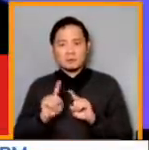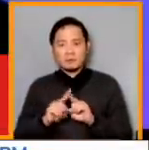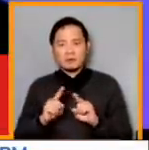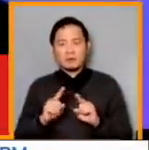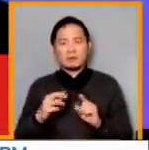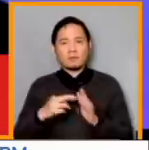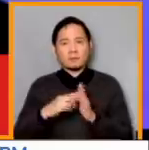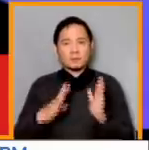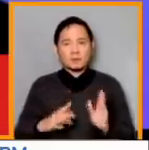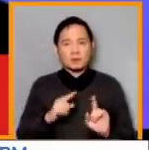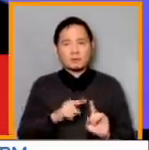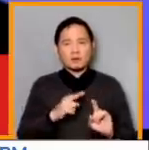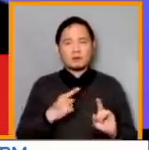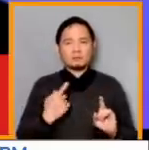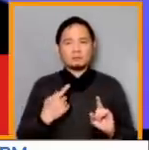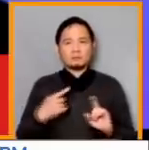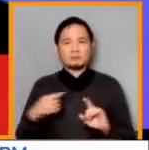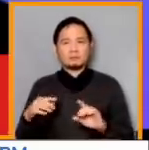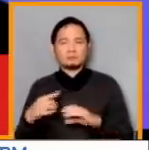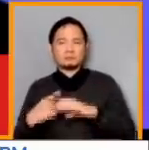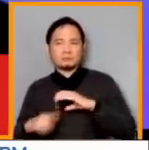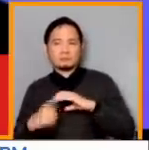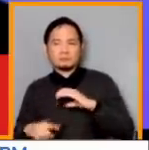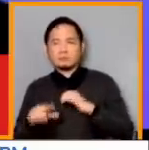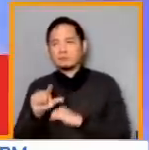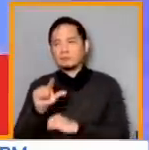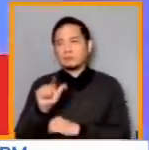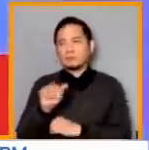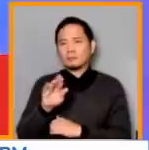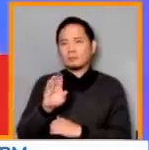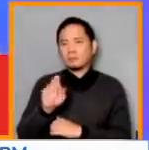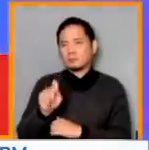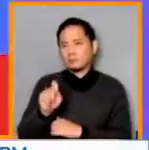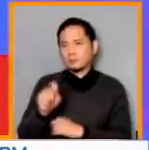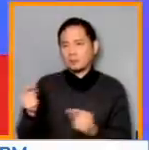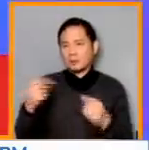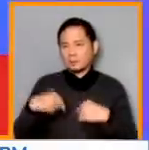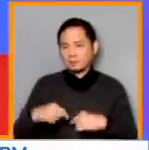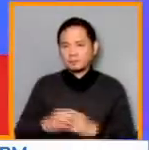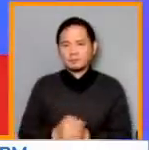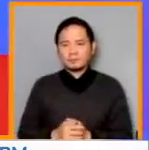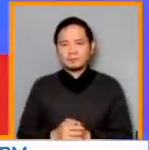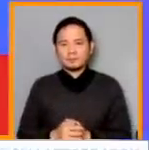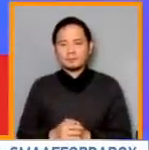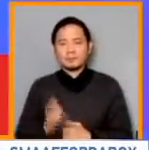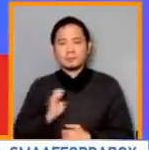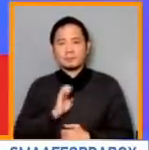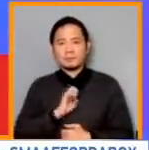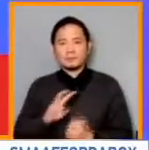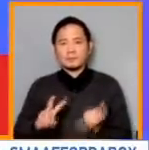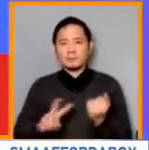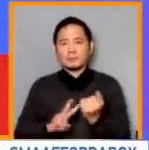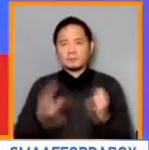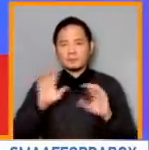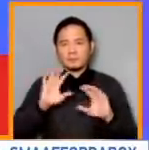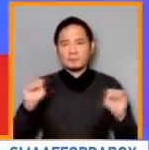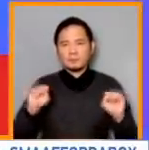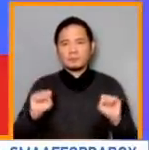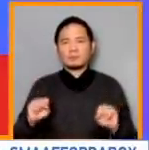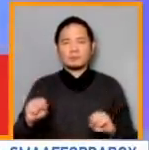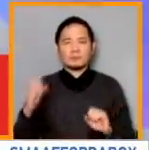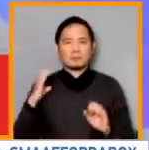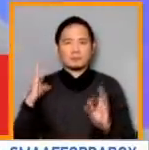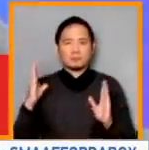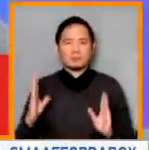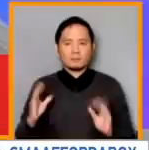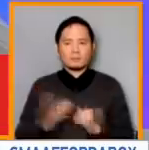GMA President and COO Gilberto Duwavit Jr., Executive Vice President and Chief Financial Officer Felipe